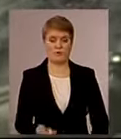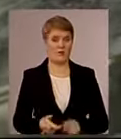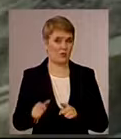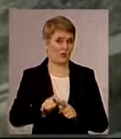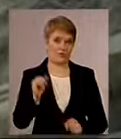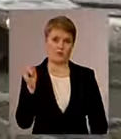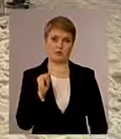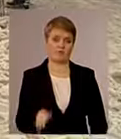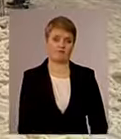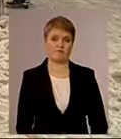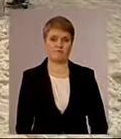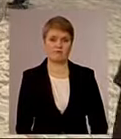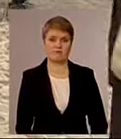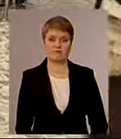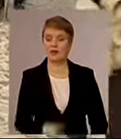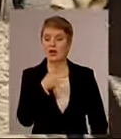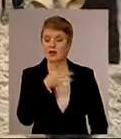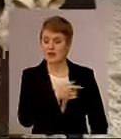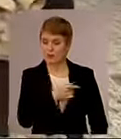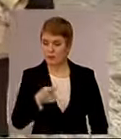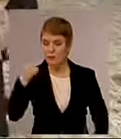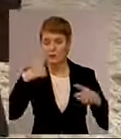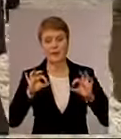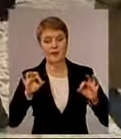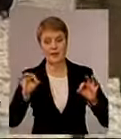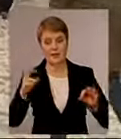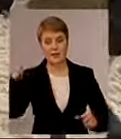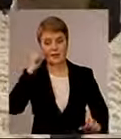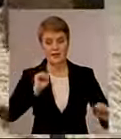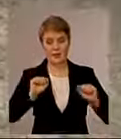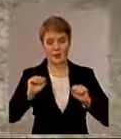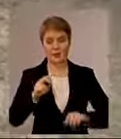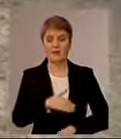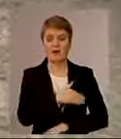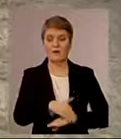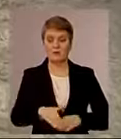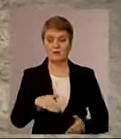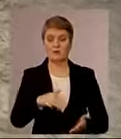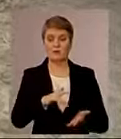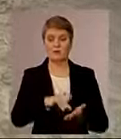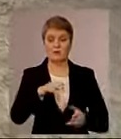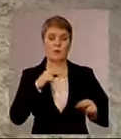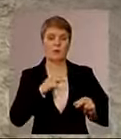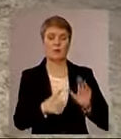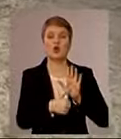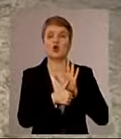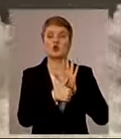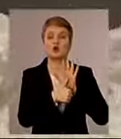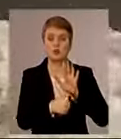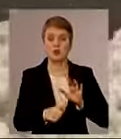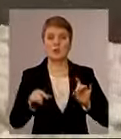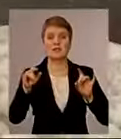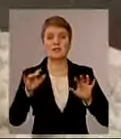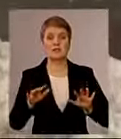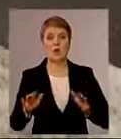плохо. Тим часом, за інформацією Київської адміністрації, на вулицях столиці працює понад 6 сотень